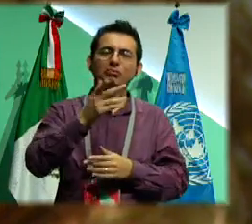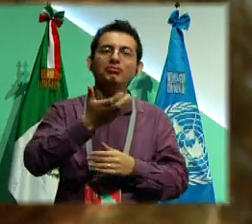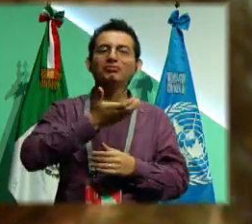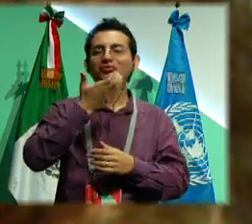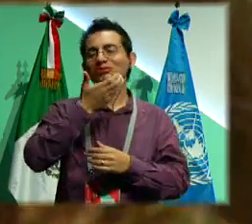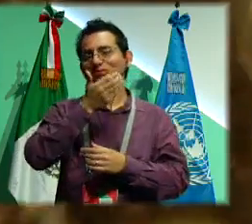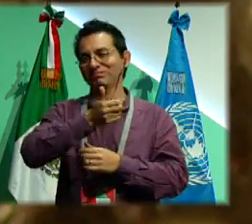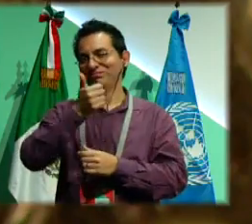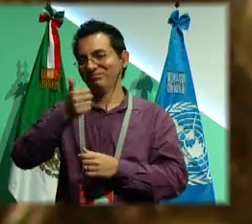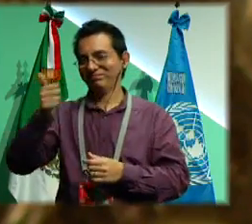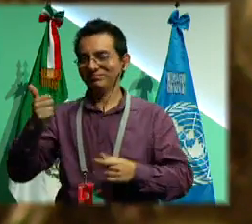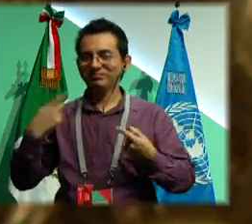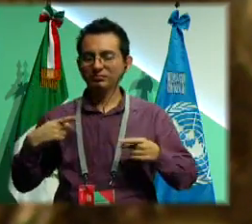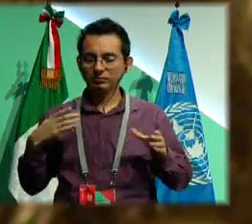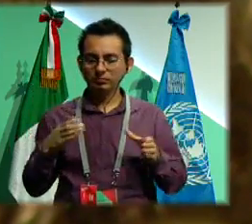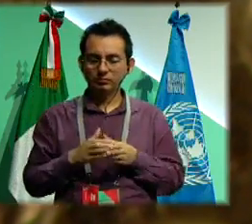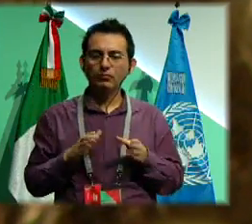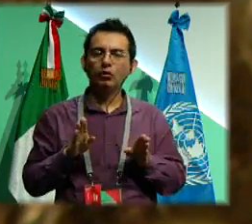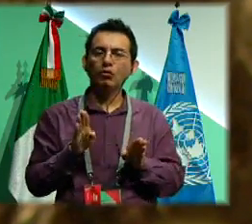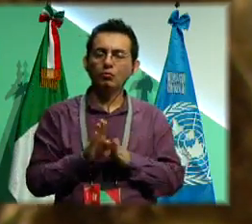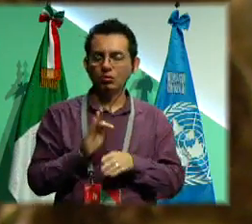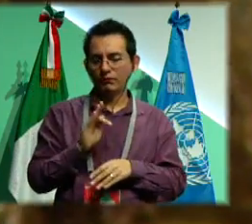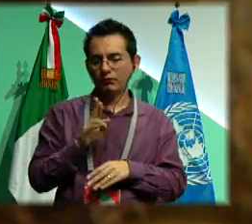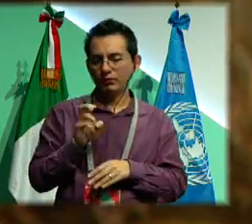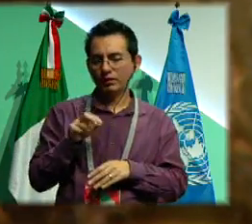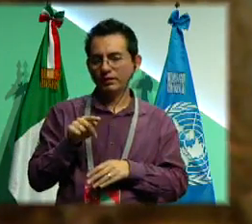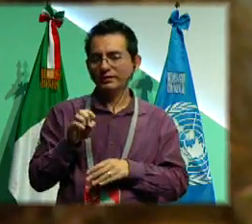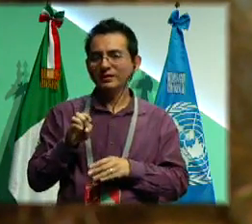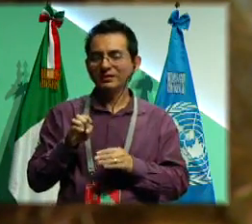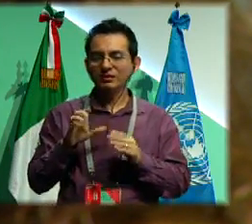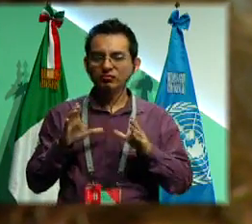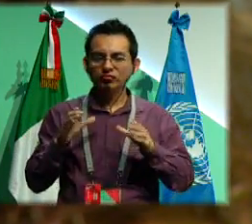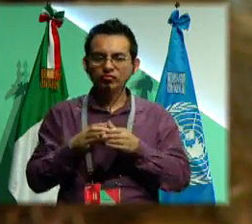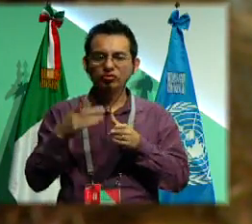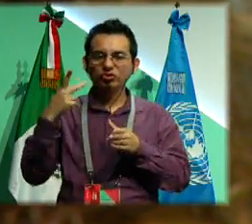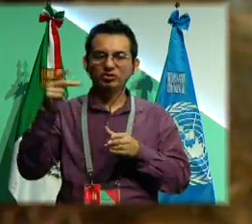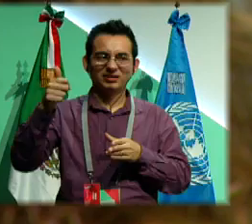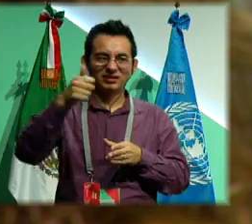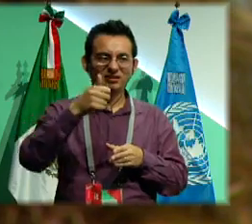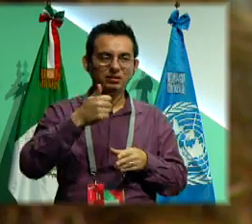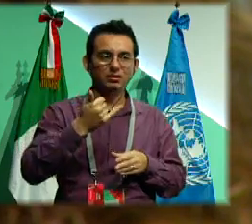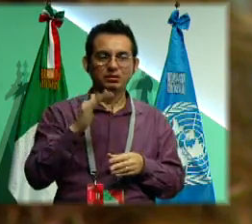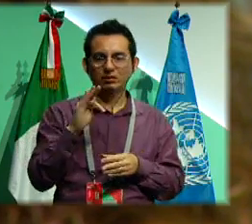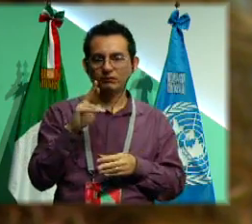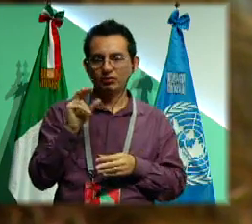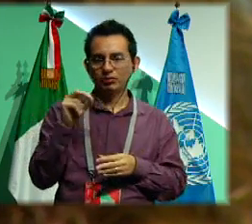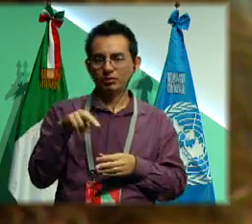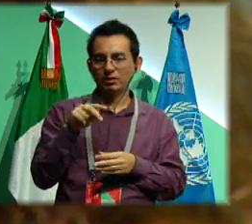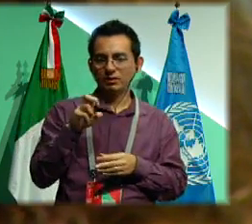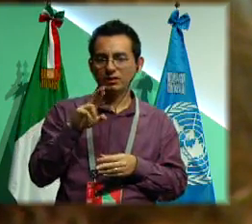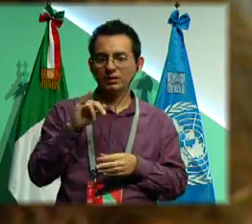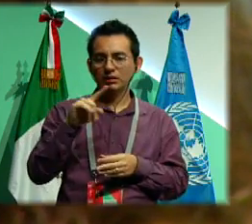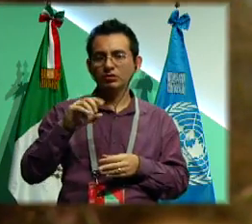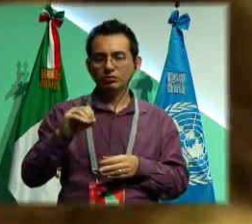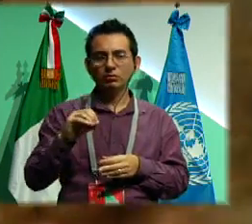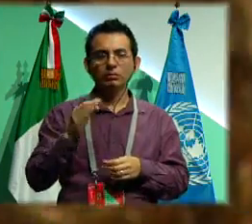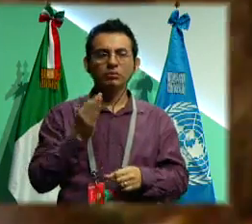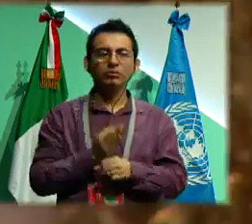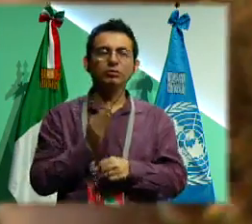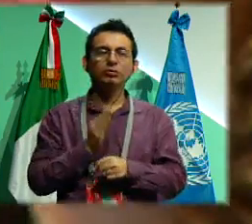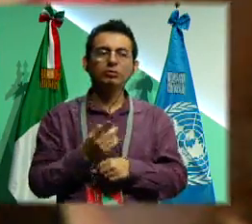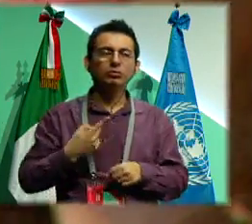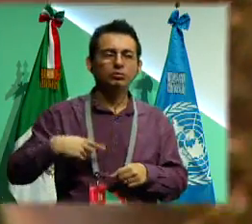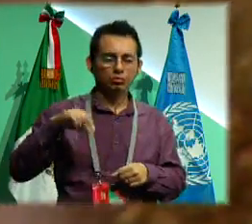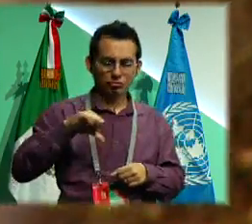s'inscrit, la divulgation du code source, ainsi que le flux transfrontalier. Ces thèmes